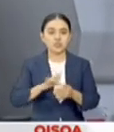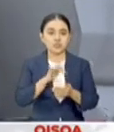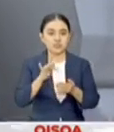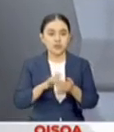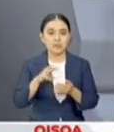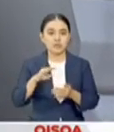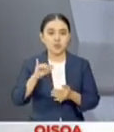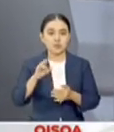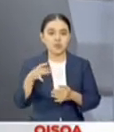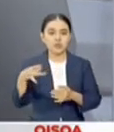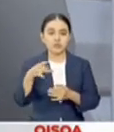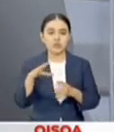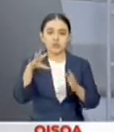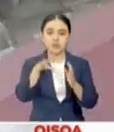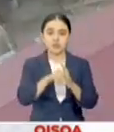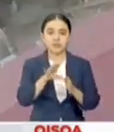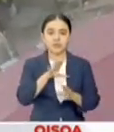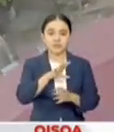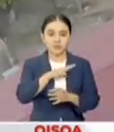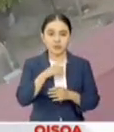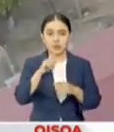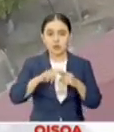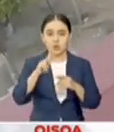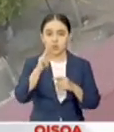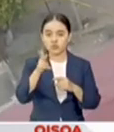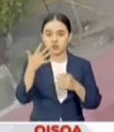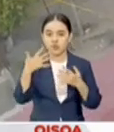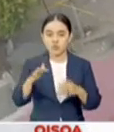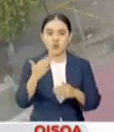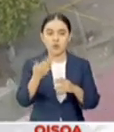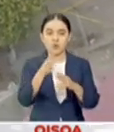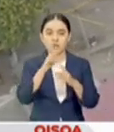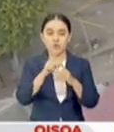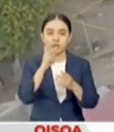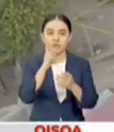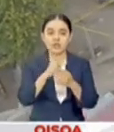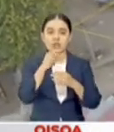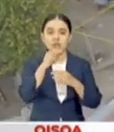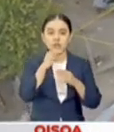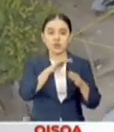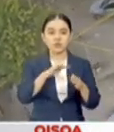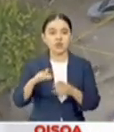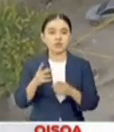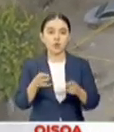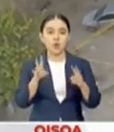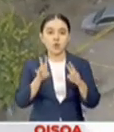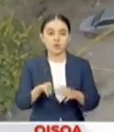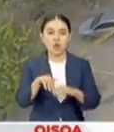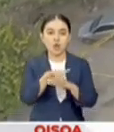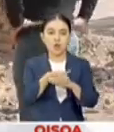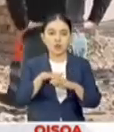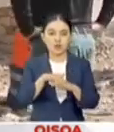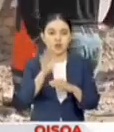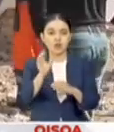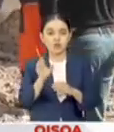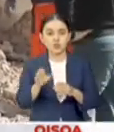shahrining Mirzo Ulug'bek tumani tarkibiga kiritilganiga qariyb 3 yil bo'ldi. Ammo shu vaqtga qadar e'tibordan chetda qolayotgan aholini